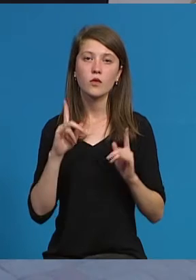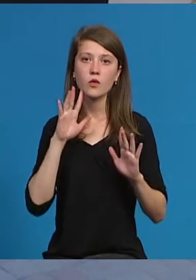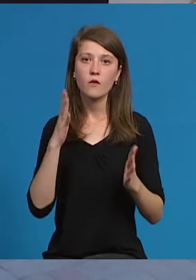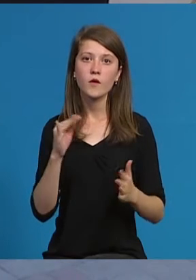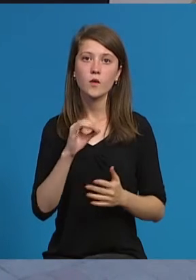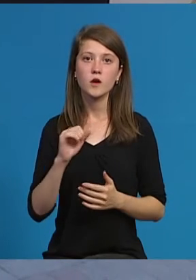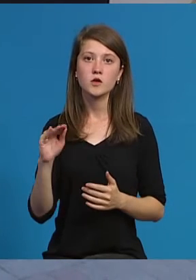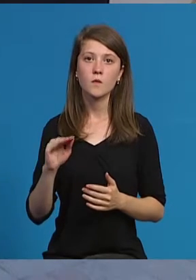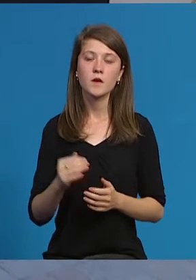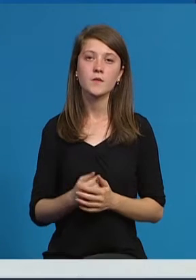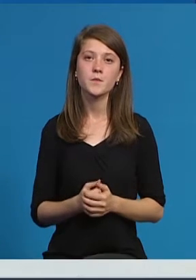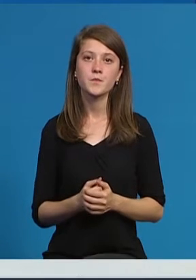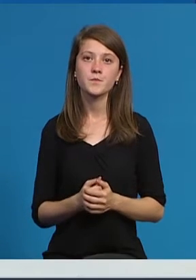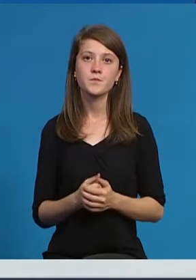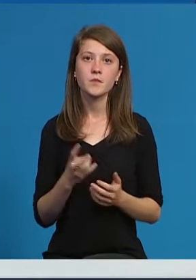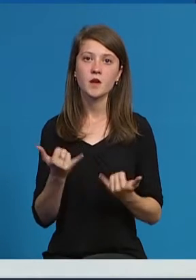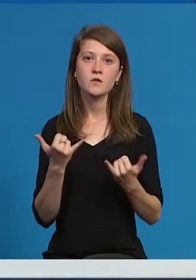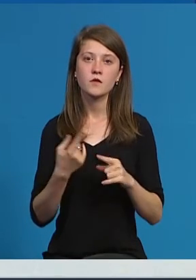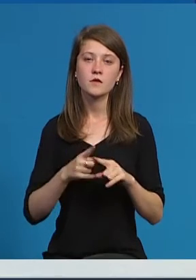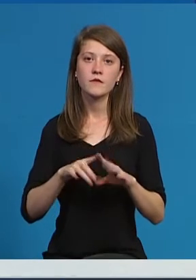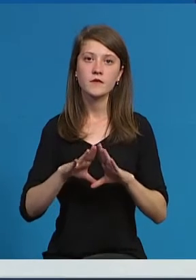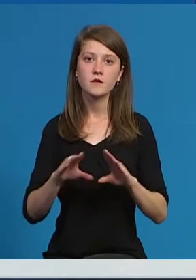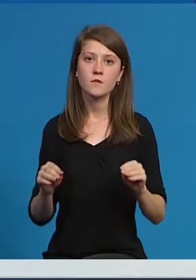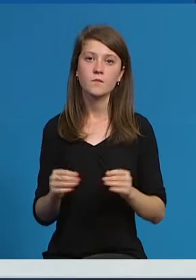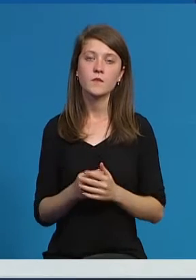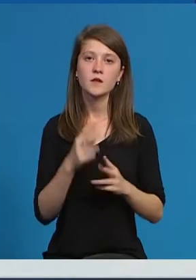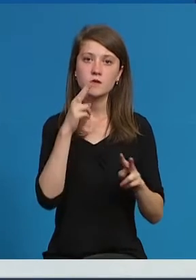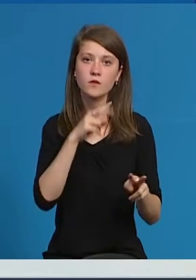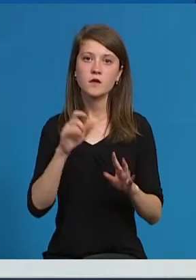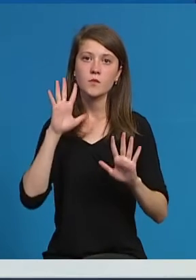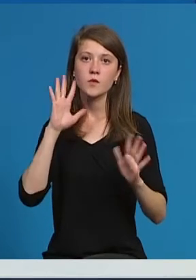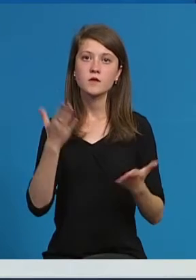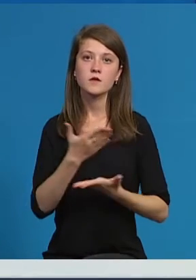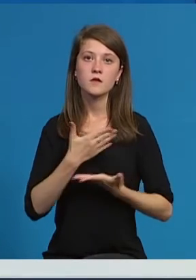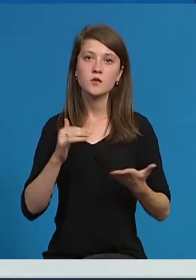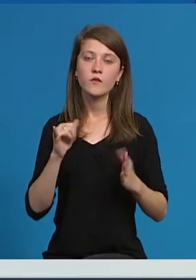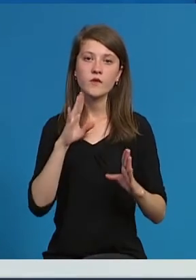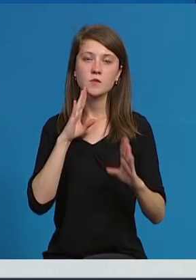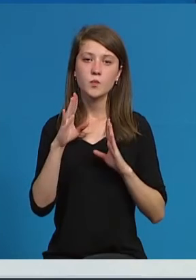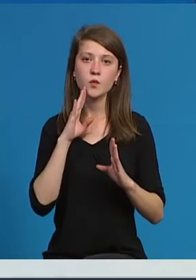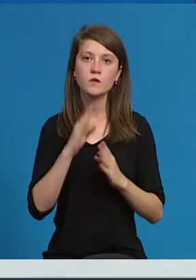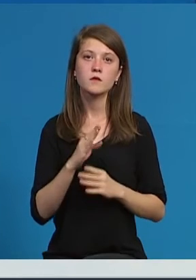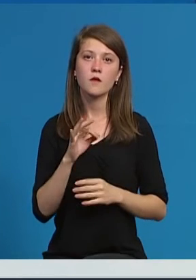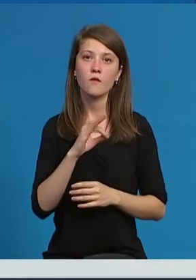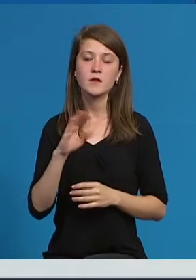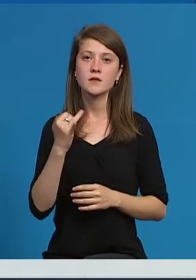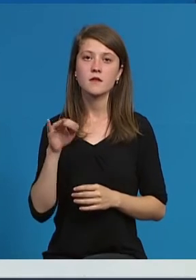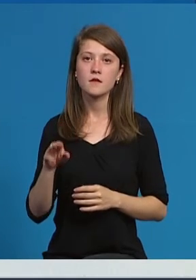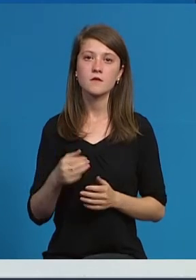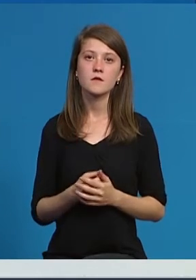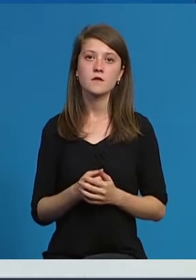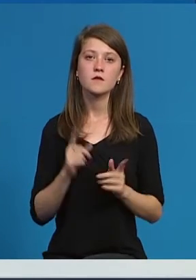Житомир». На сьогодні це все. Слідкуйте за подіями на нашій сторінці у мережі Facebook та на офіційному